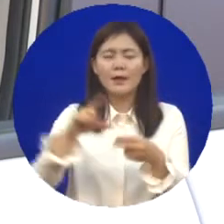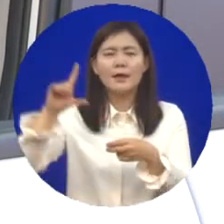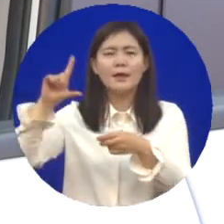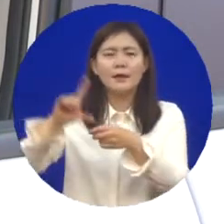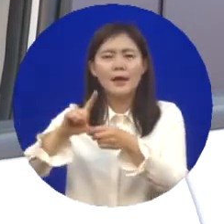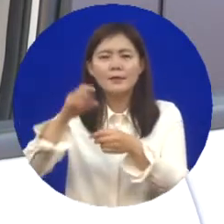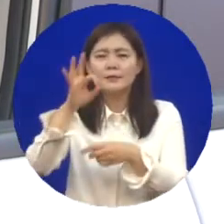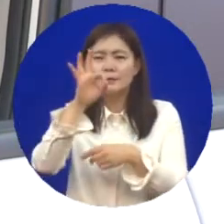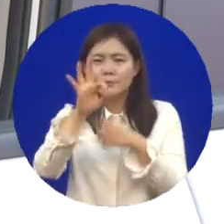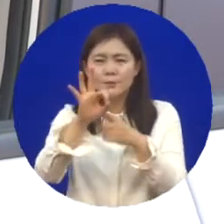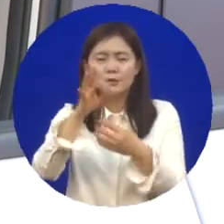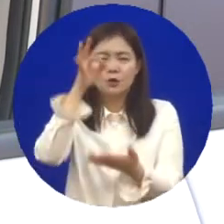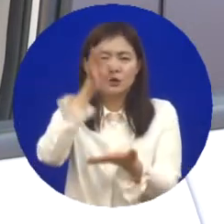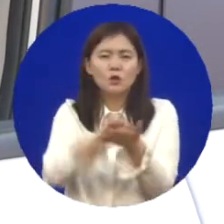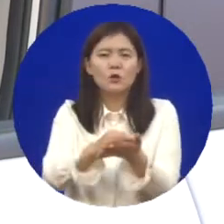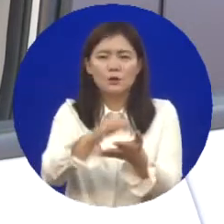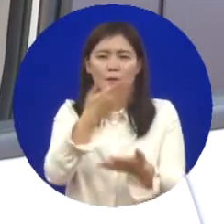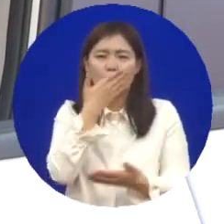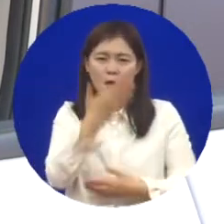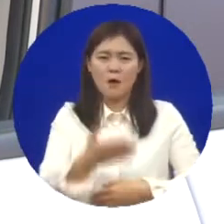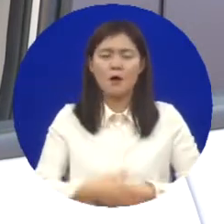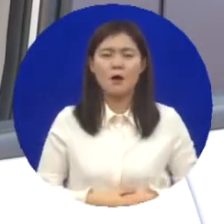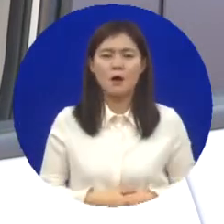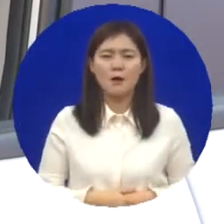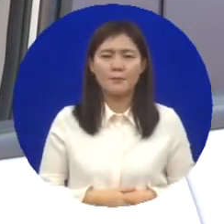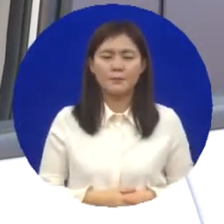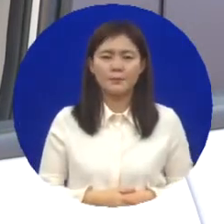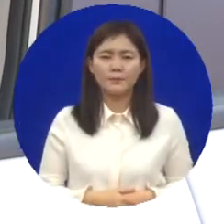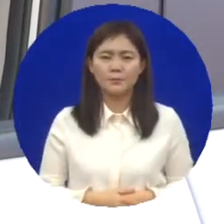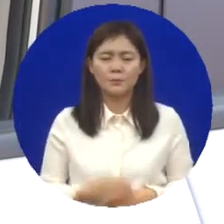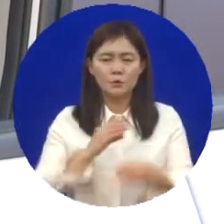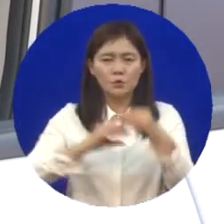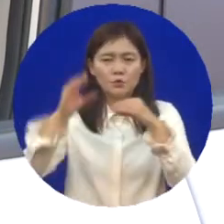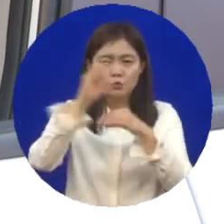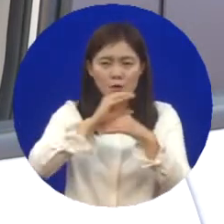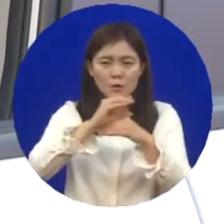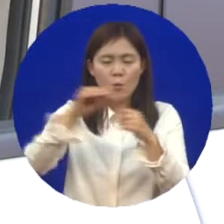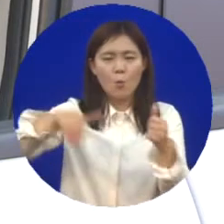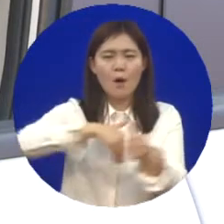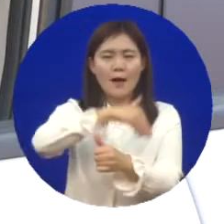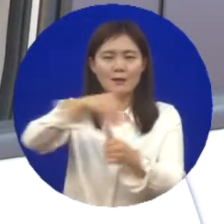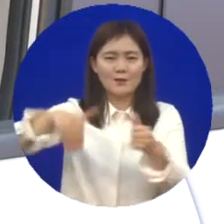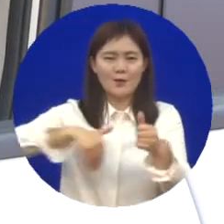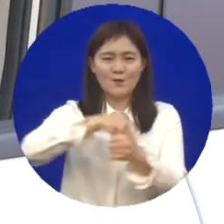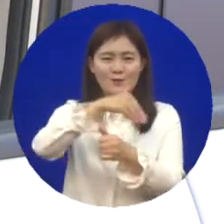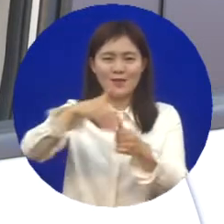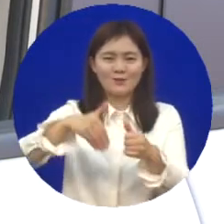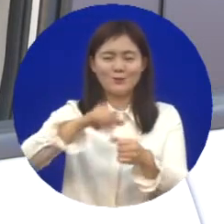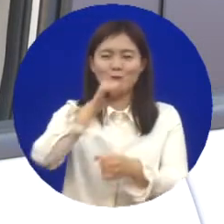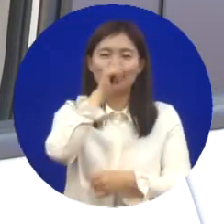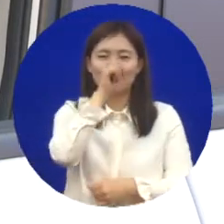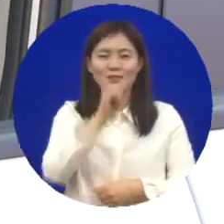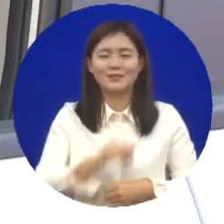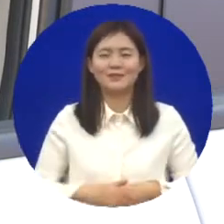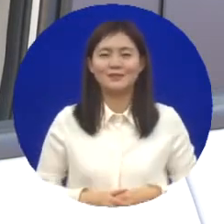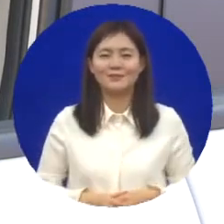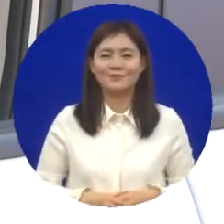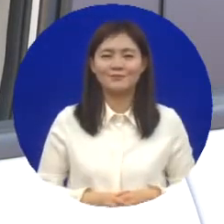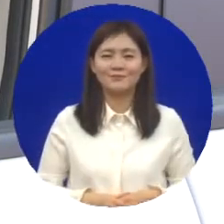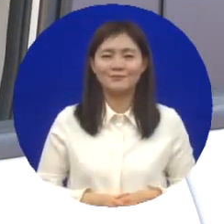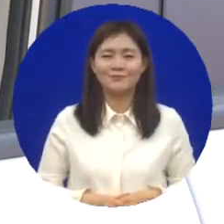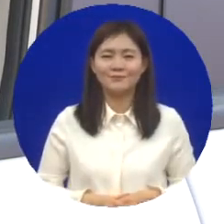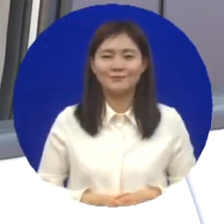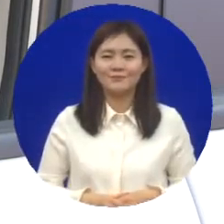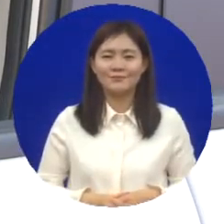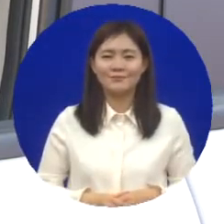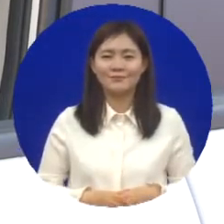연료비가 적게 들어서 좋고 또 이제 추가적으로 얘기하면 환경 오염도 또 이제 적어서 좋고요.